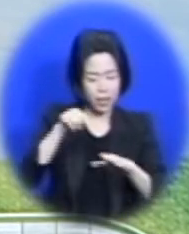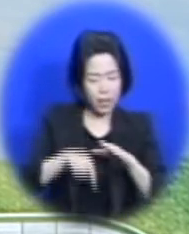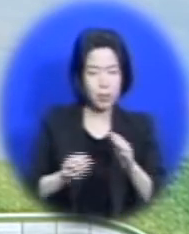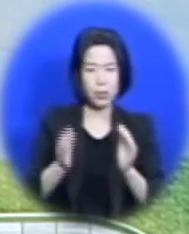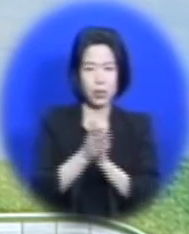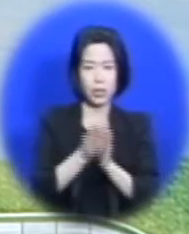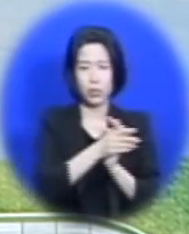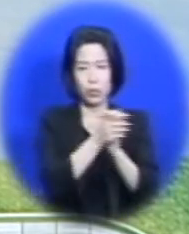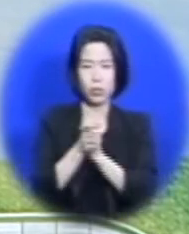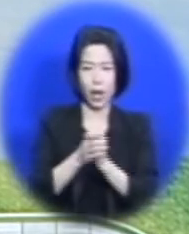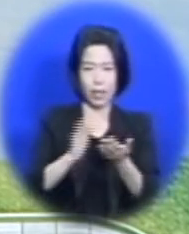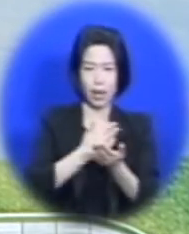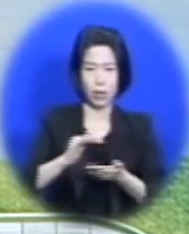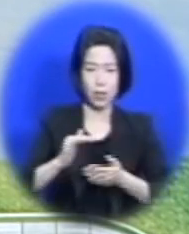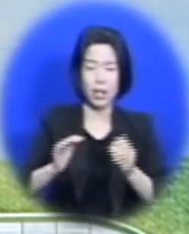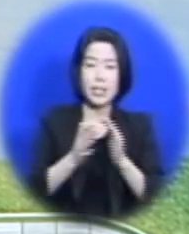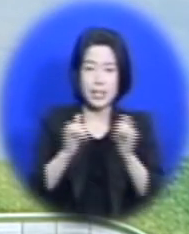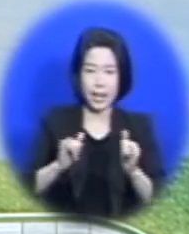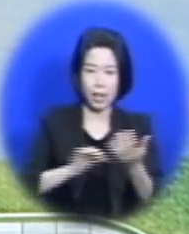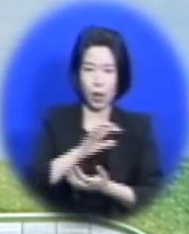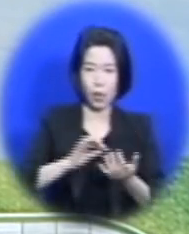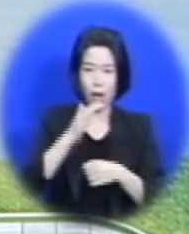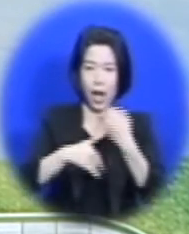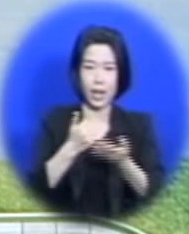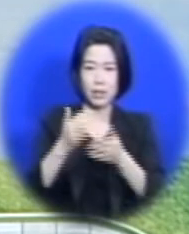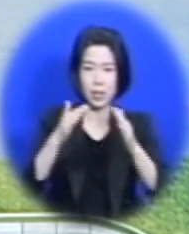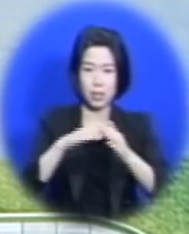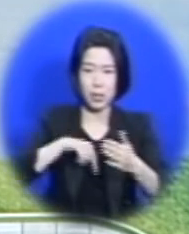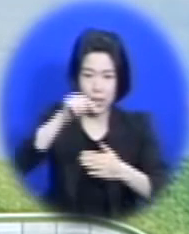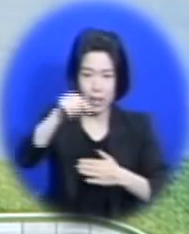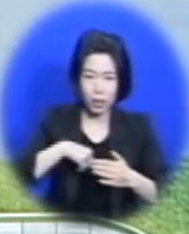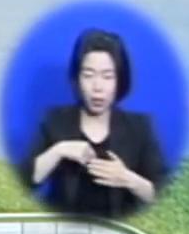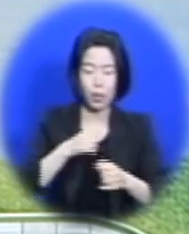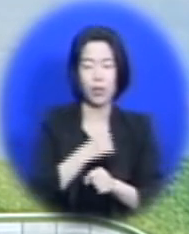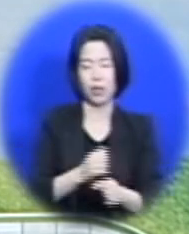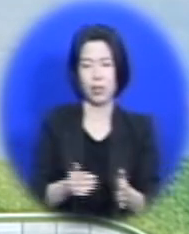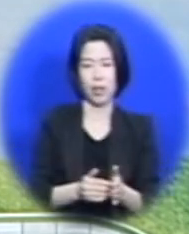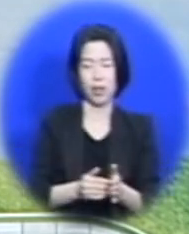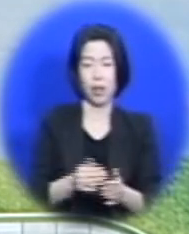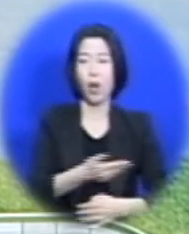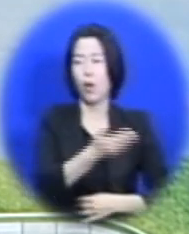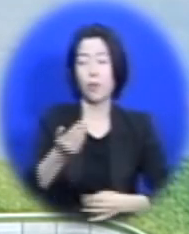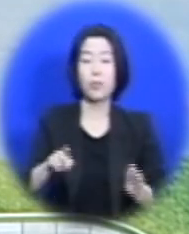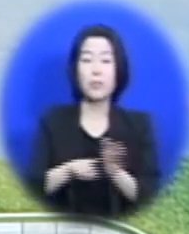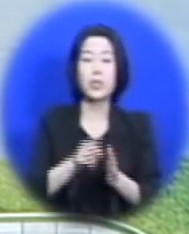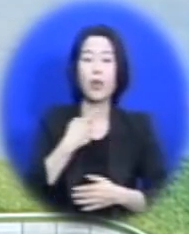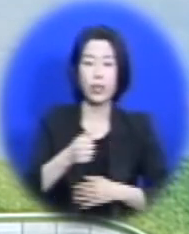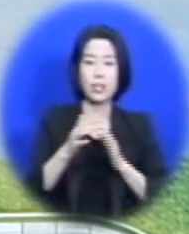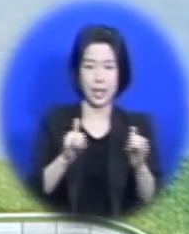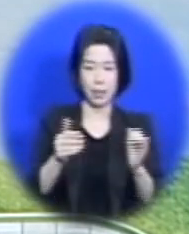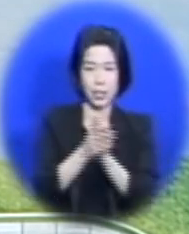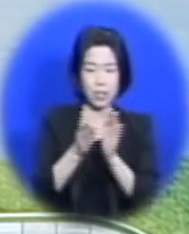나누며 사람들과 어울려 하나님의 집을 드나들곤 하였다. 여러분, 믿었던 사람, 친구라고 생각했던